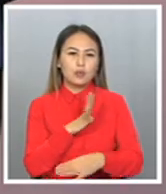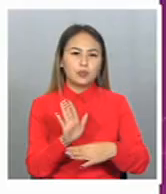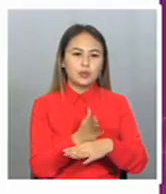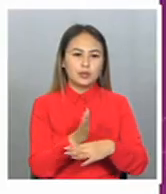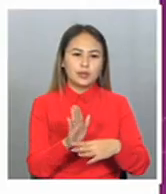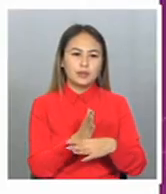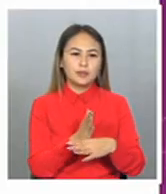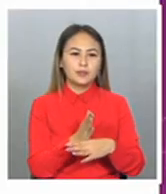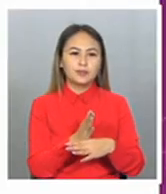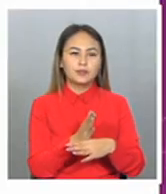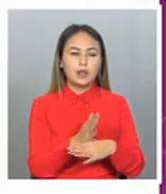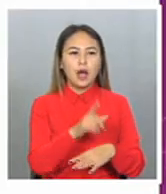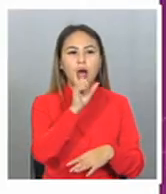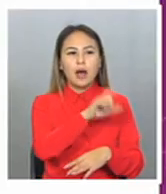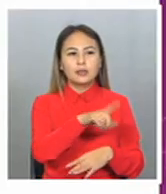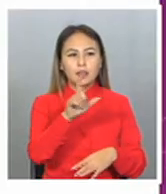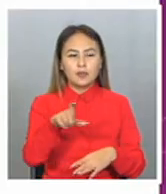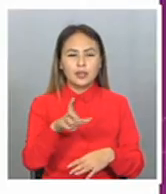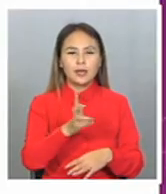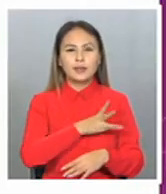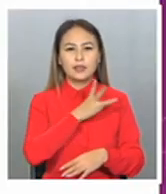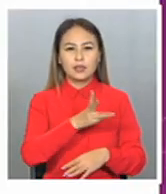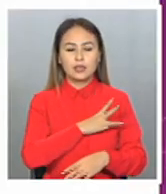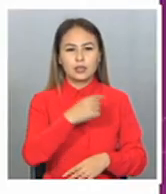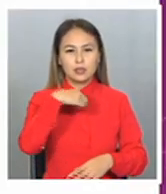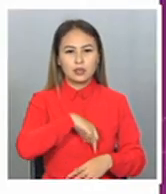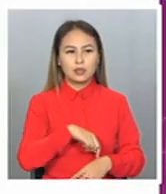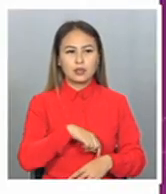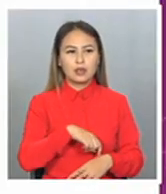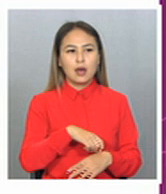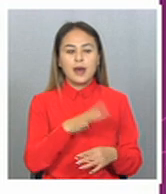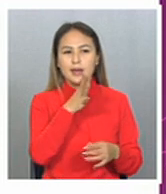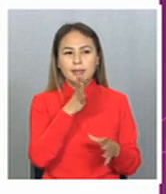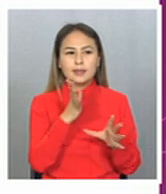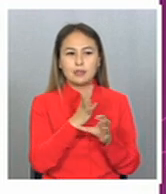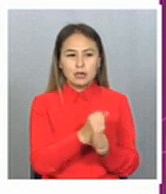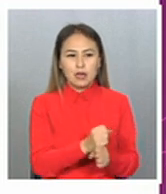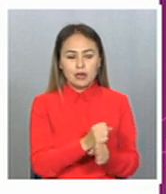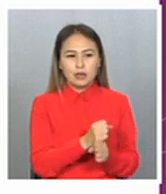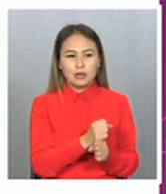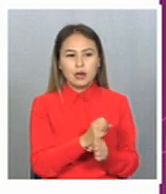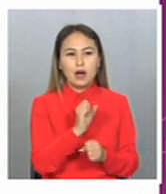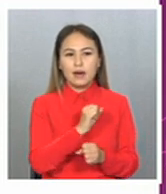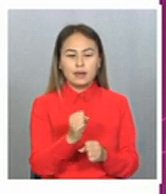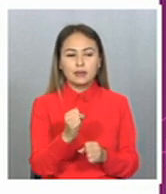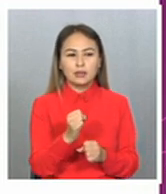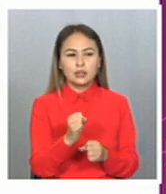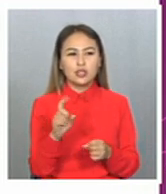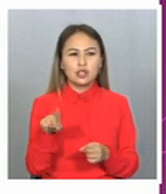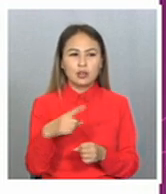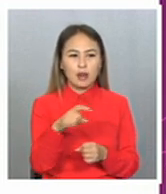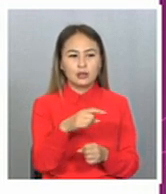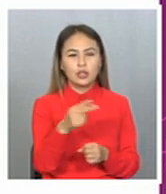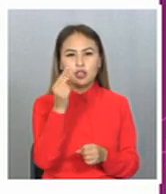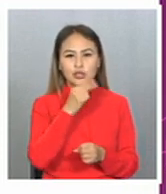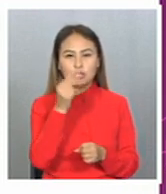бөлінеді. Адамның энергия алу тізбегі қысқа, ал жылан